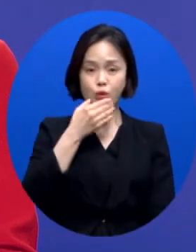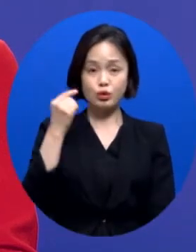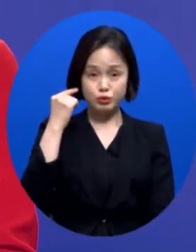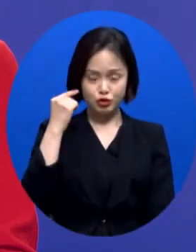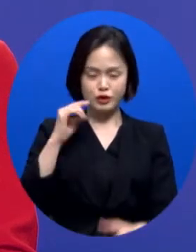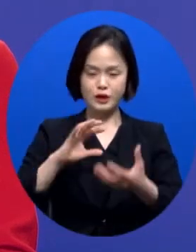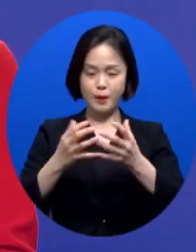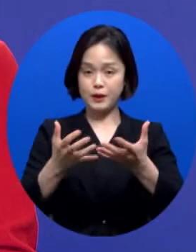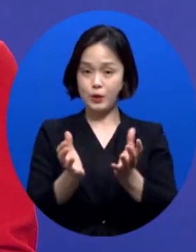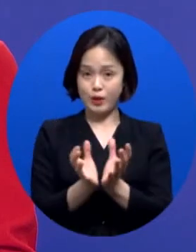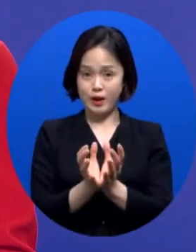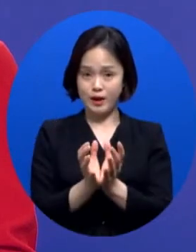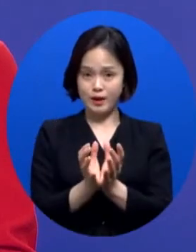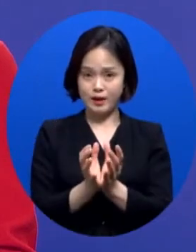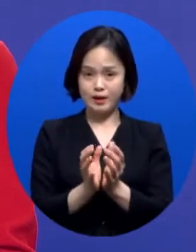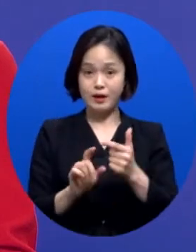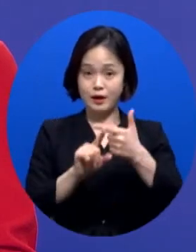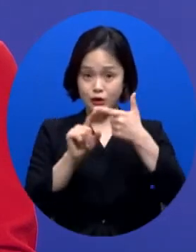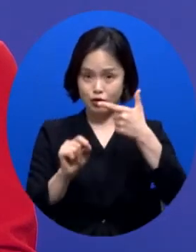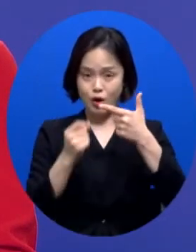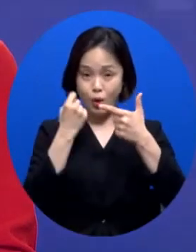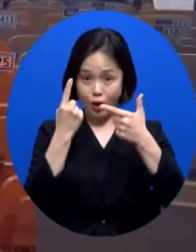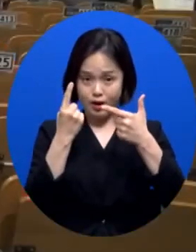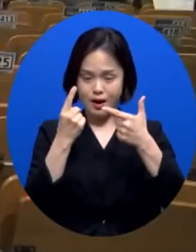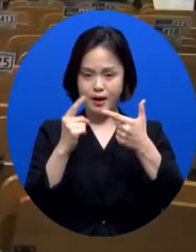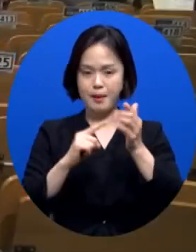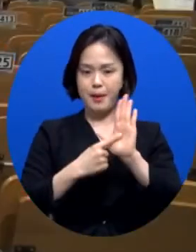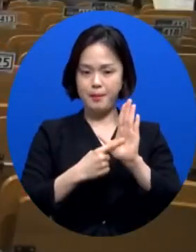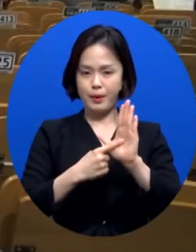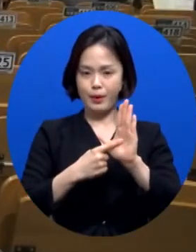한국복음주의협의회가 6월 원례 발표회를 가졌습니다.